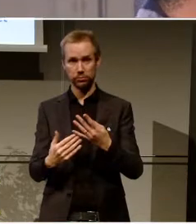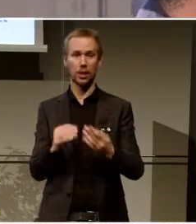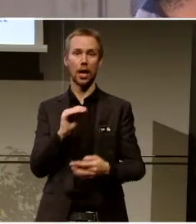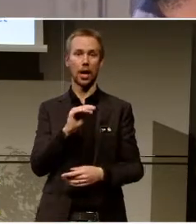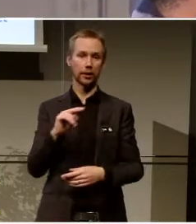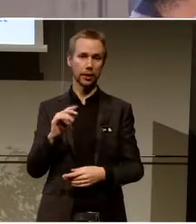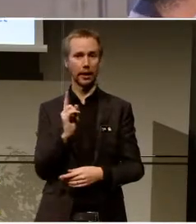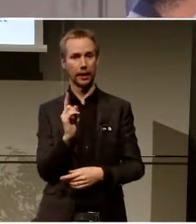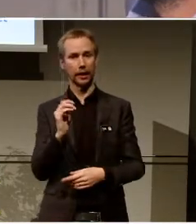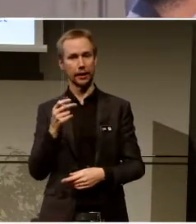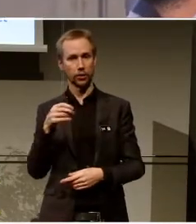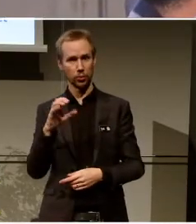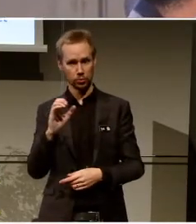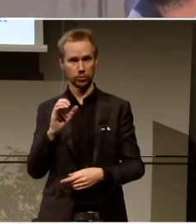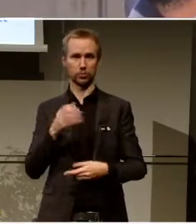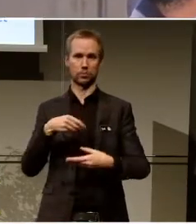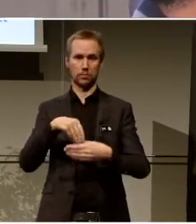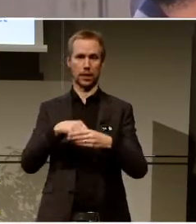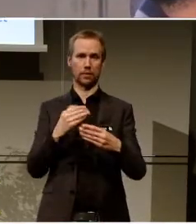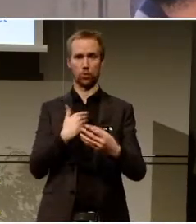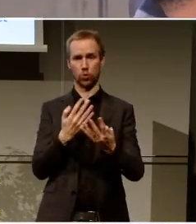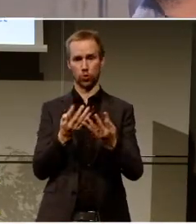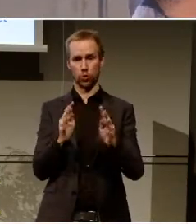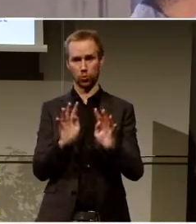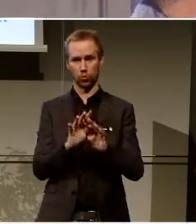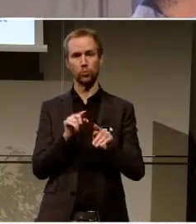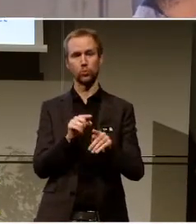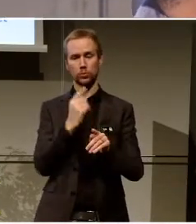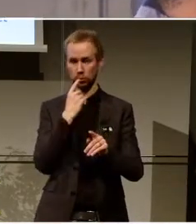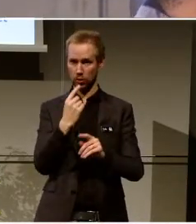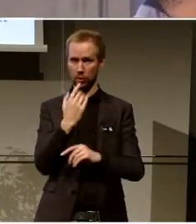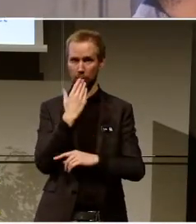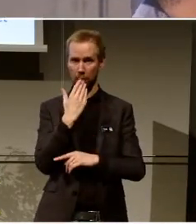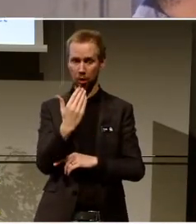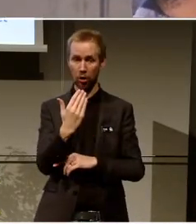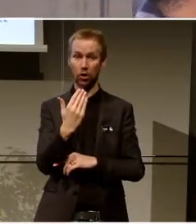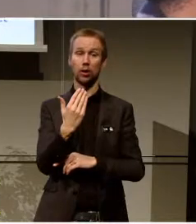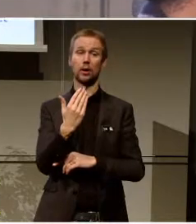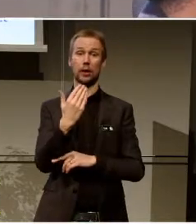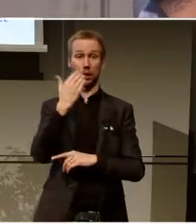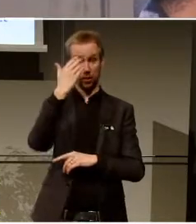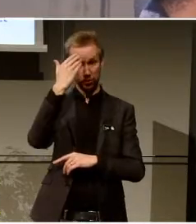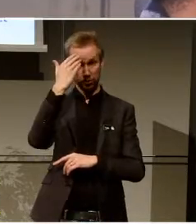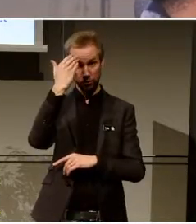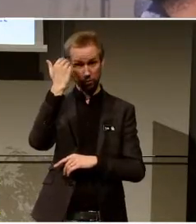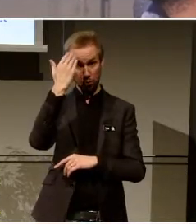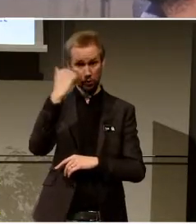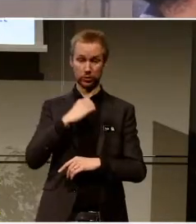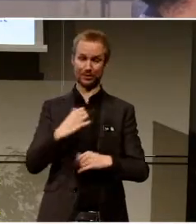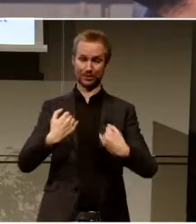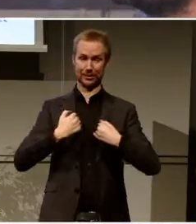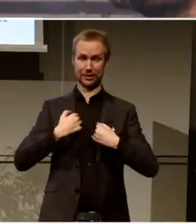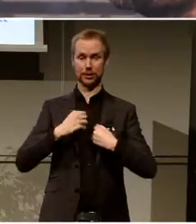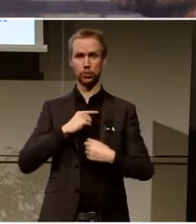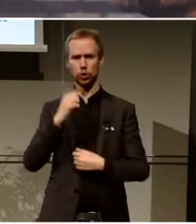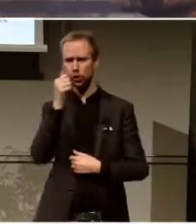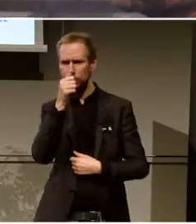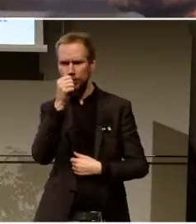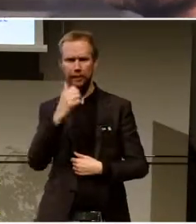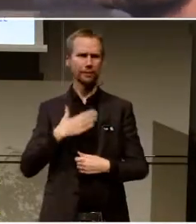som sitter i rådet, så jag tycker hon berättar väldigt bra att just det här med förmågan att vara nyfiken och